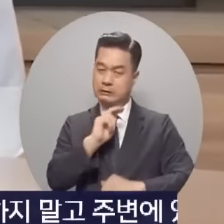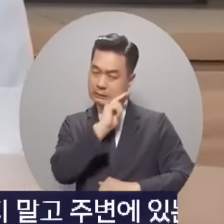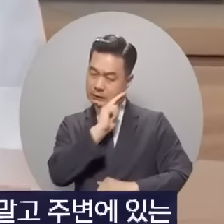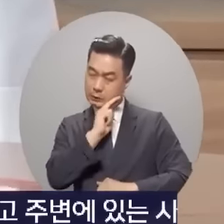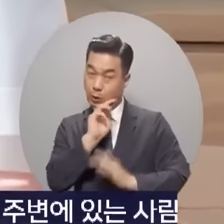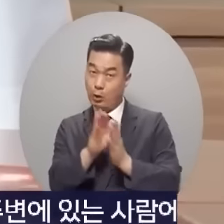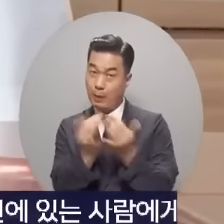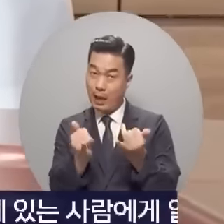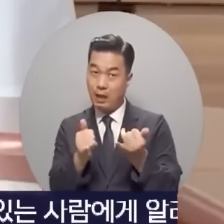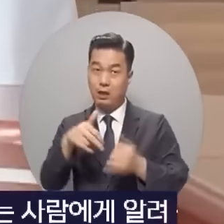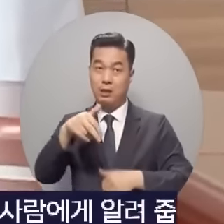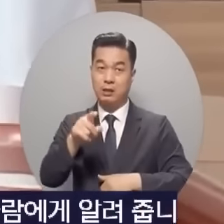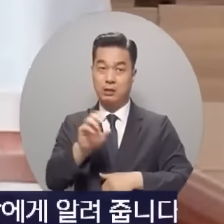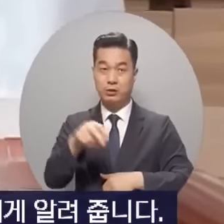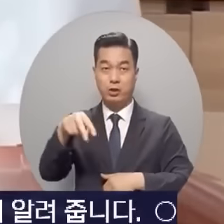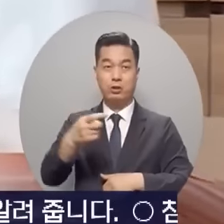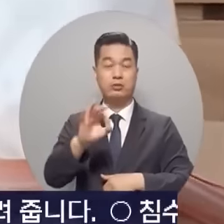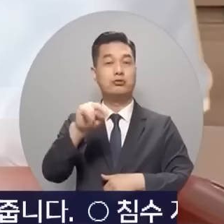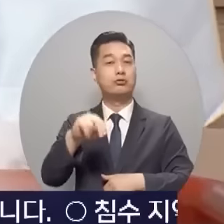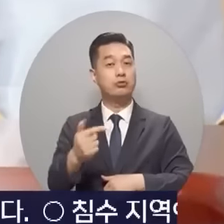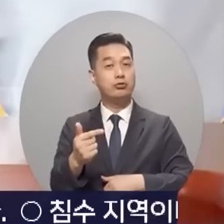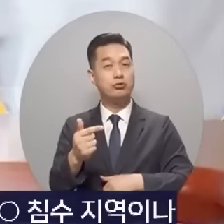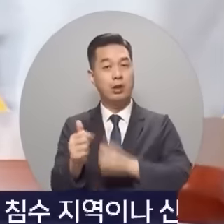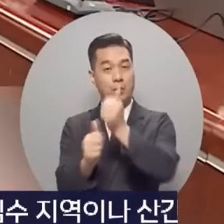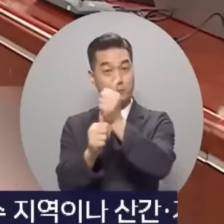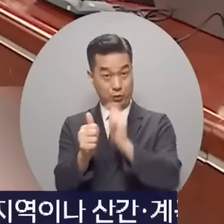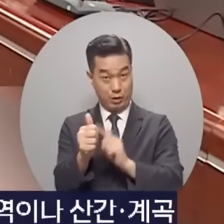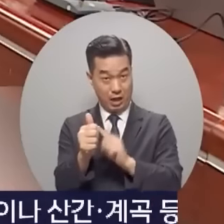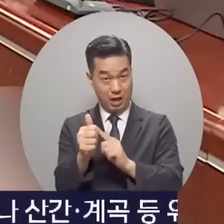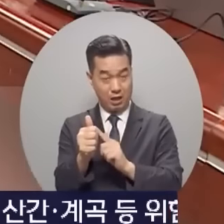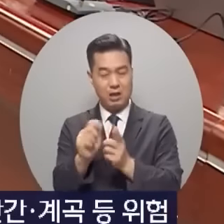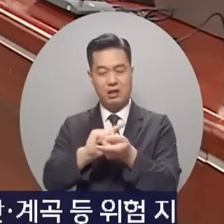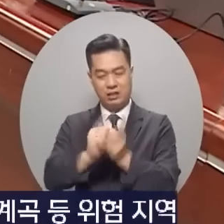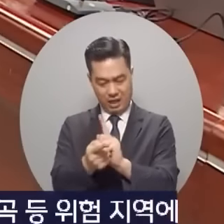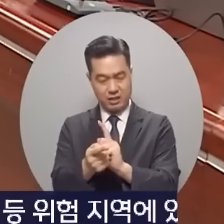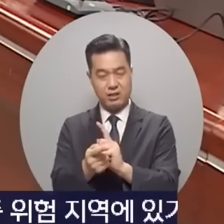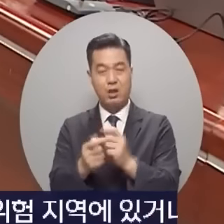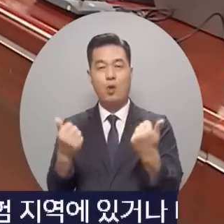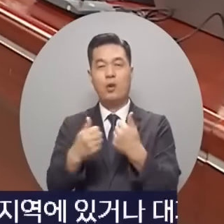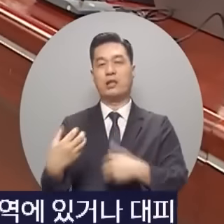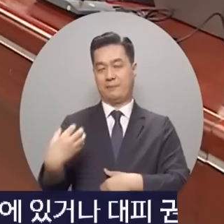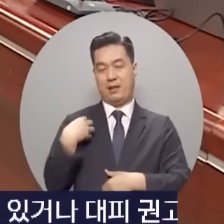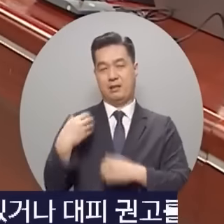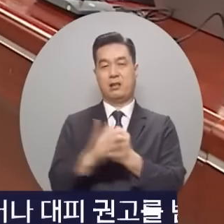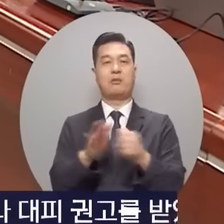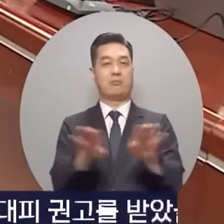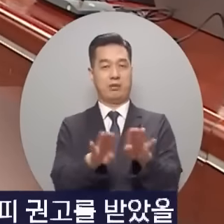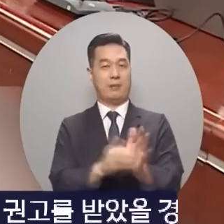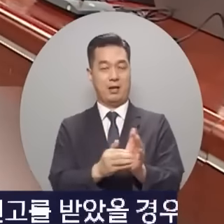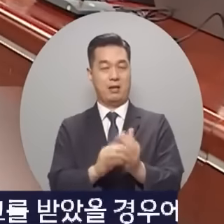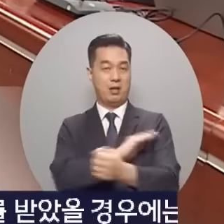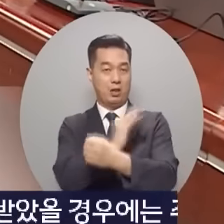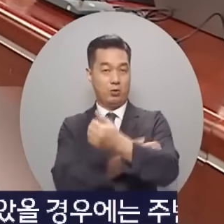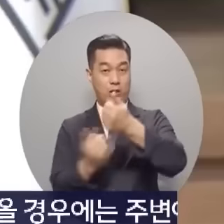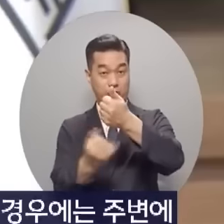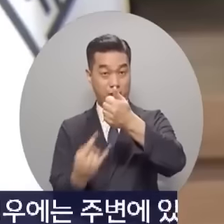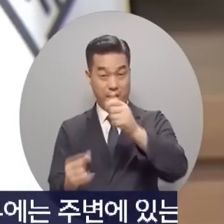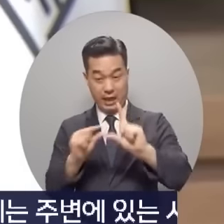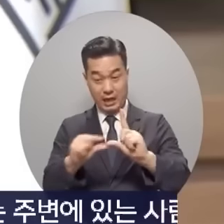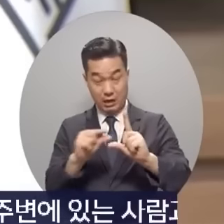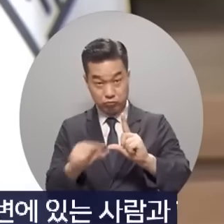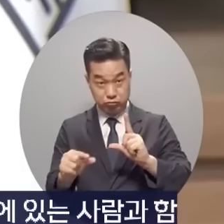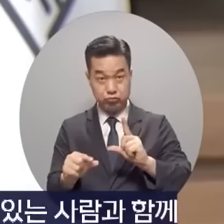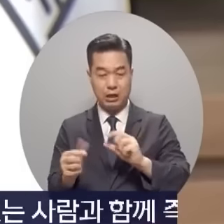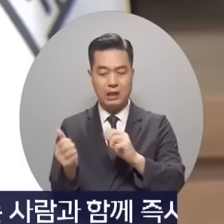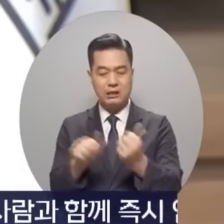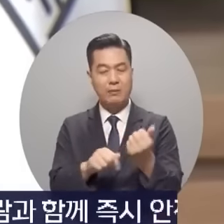정승윤 권익위 부위원장은 위원장 대신 권익위 회의를 주재한다며 불참했습니다. 그 권익위 회의에서 일부 권익위원은